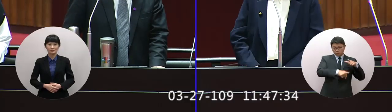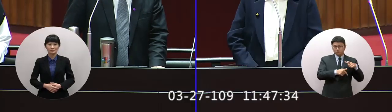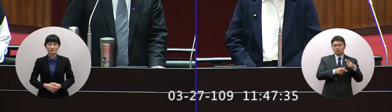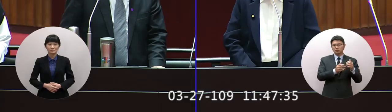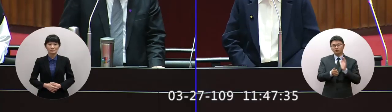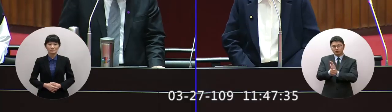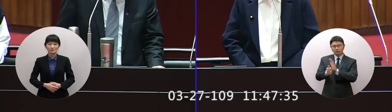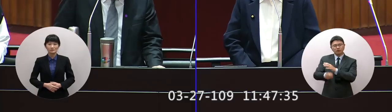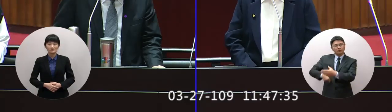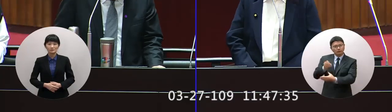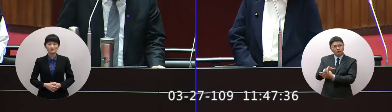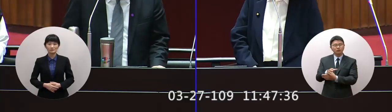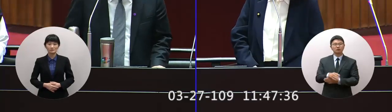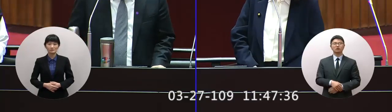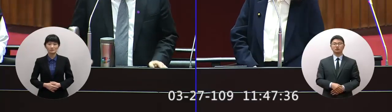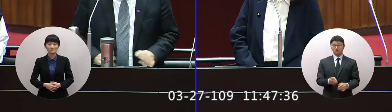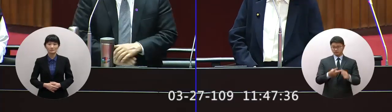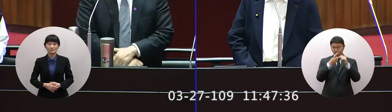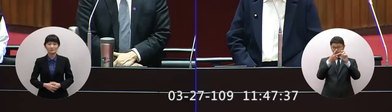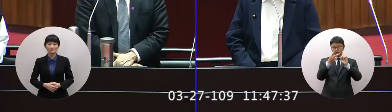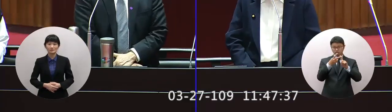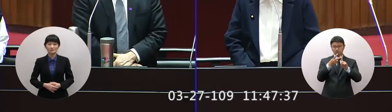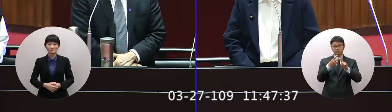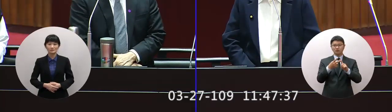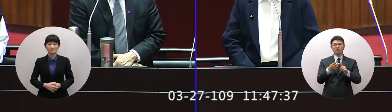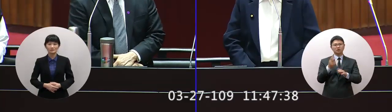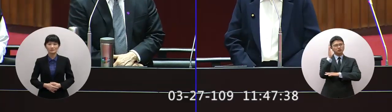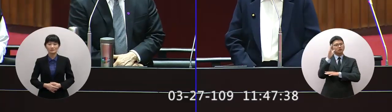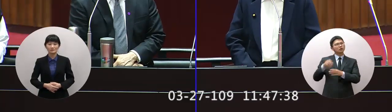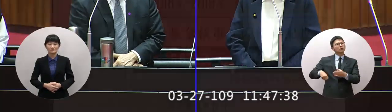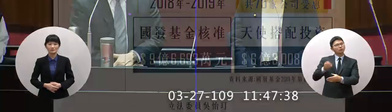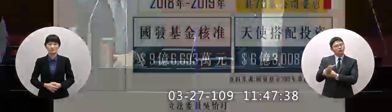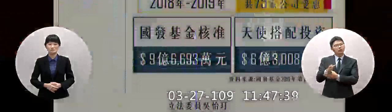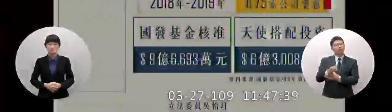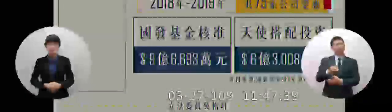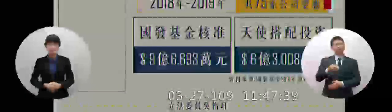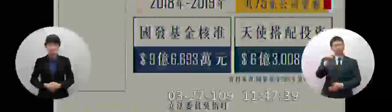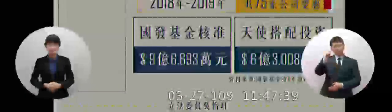是现在在政府投资了9.6亿的